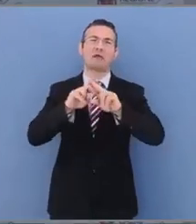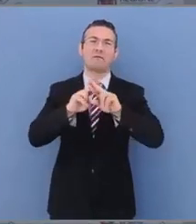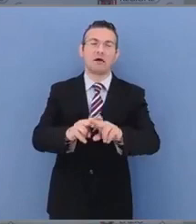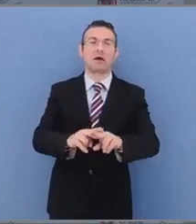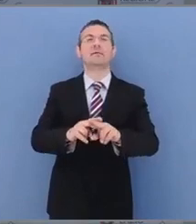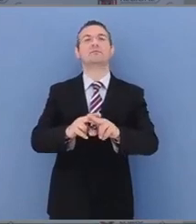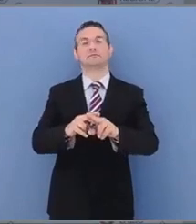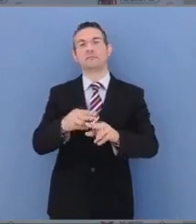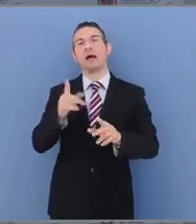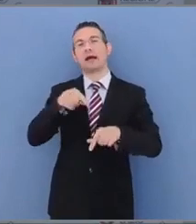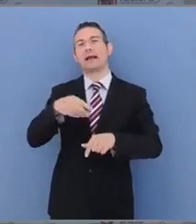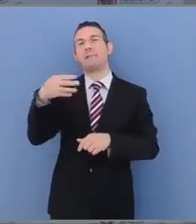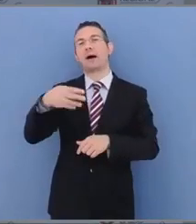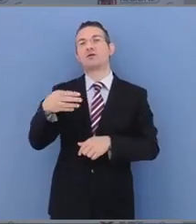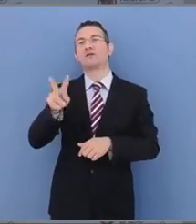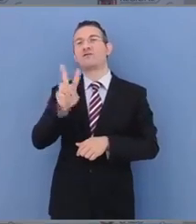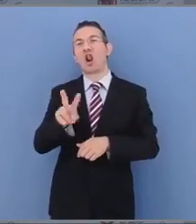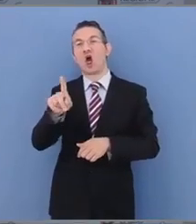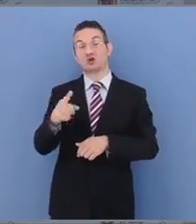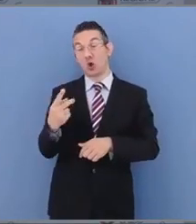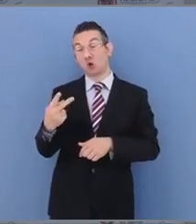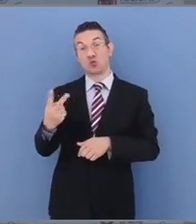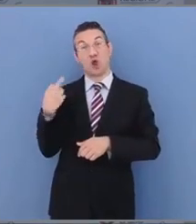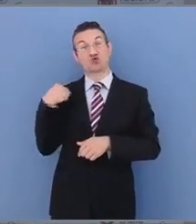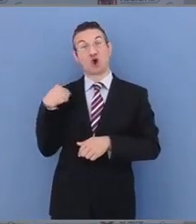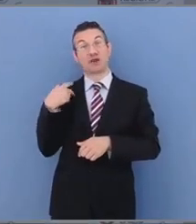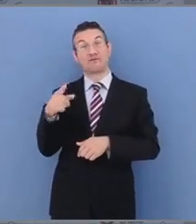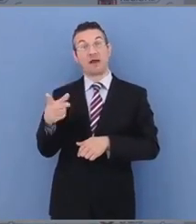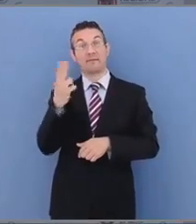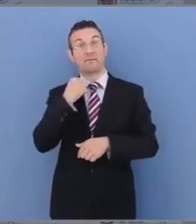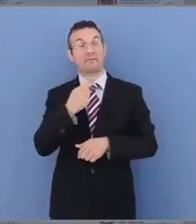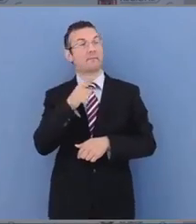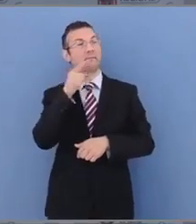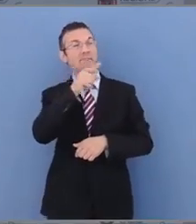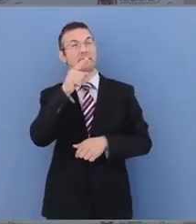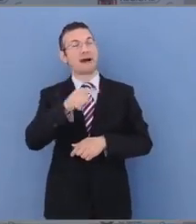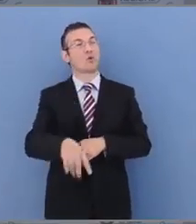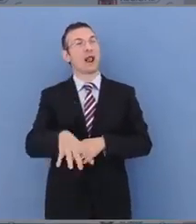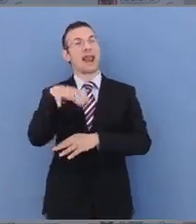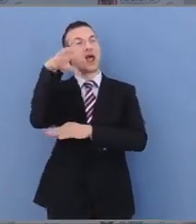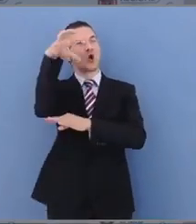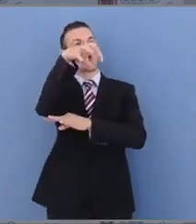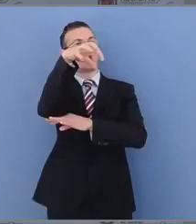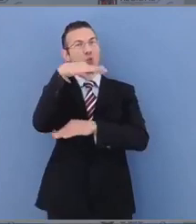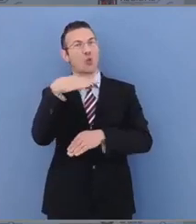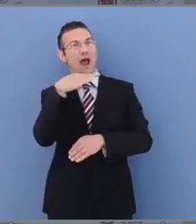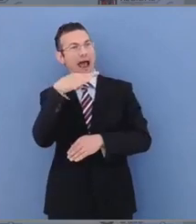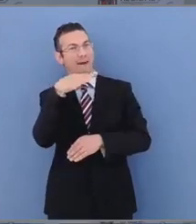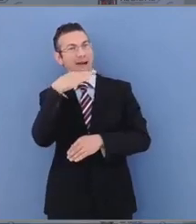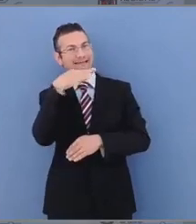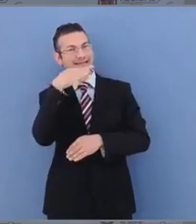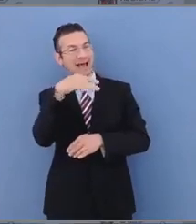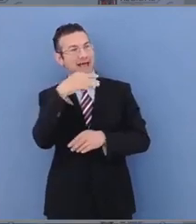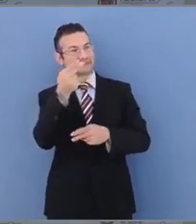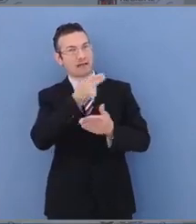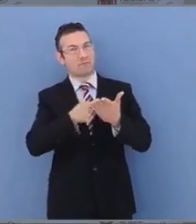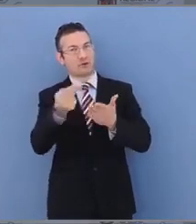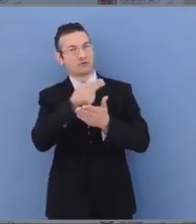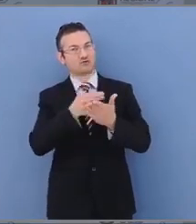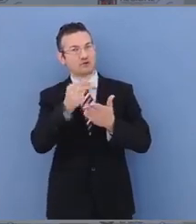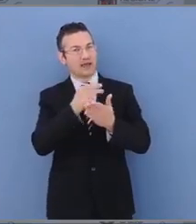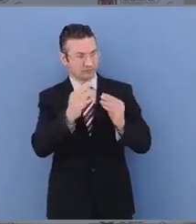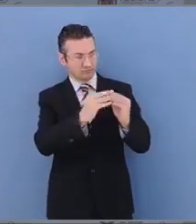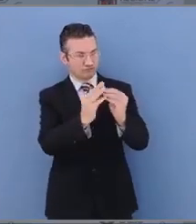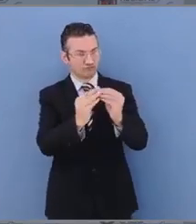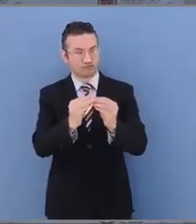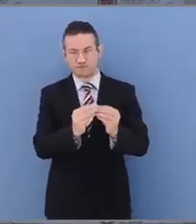tardi 2 giorni fa mi diceva: ma quelle gru che avete messo sono abbastanza grandi per gestire questo progetto? Ho fatto: non ti preoccupare, che abbiamo dei tecnici in